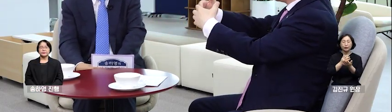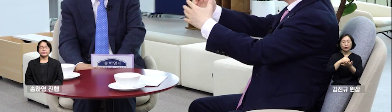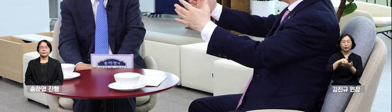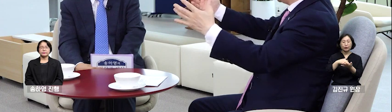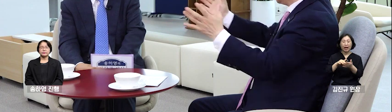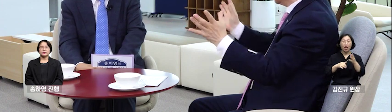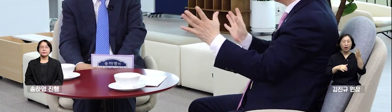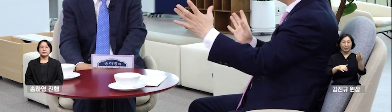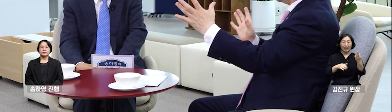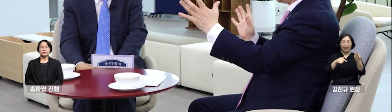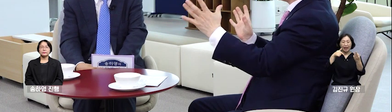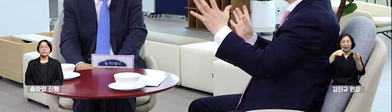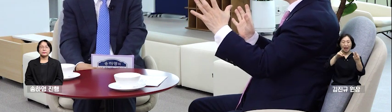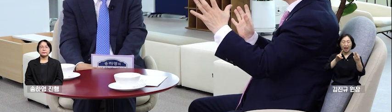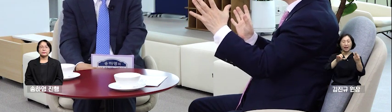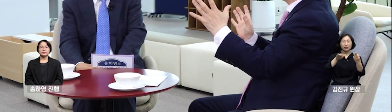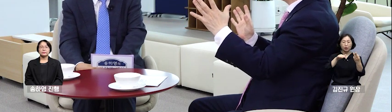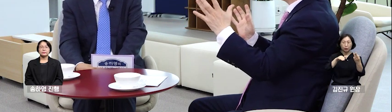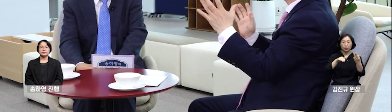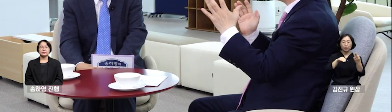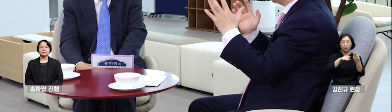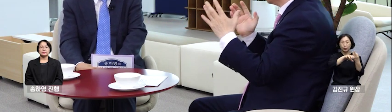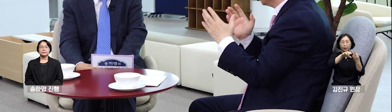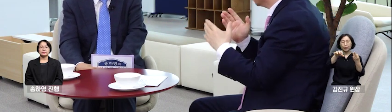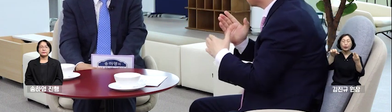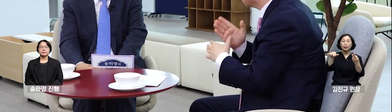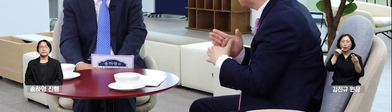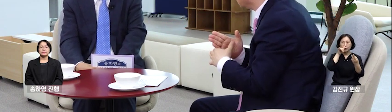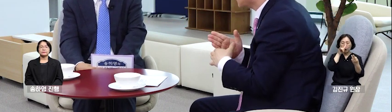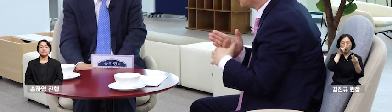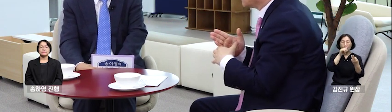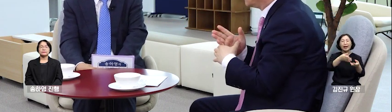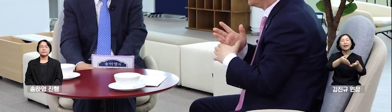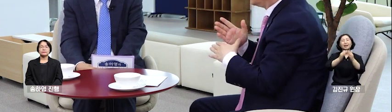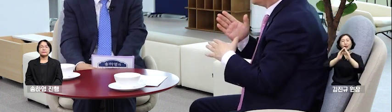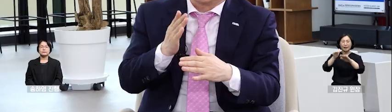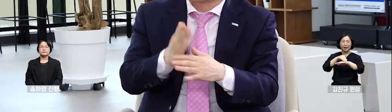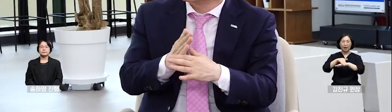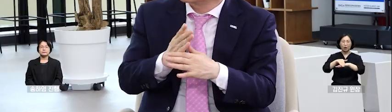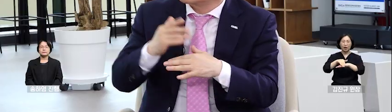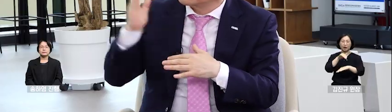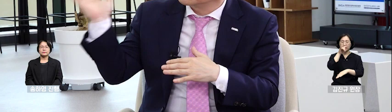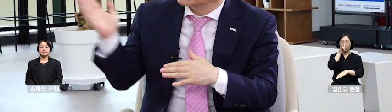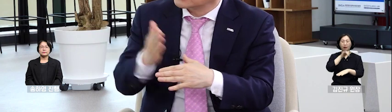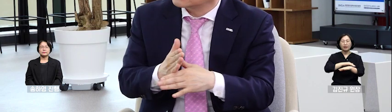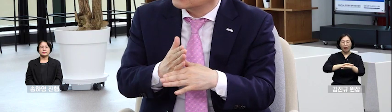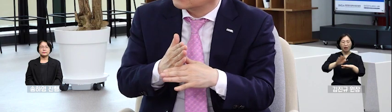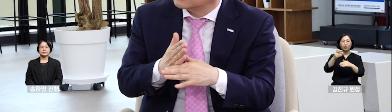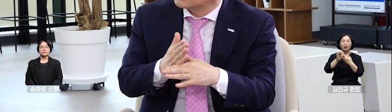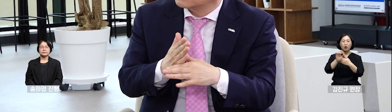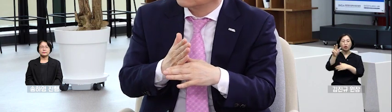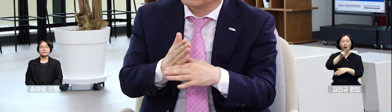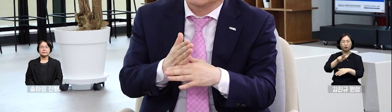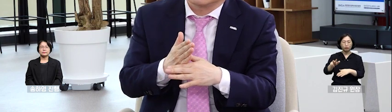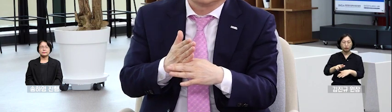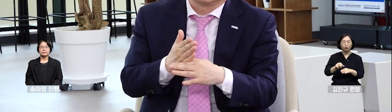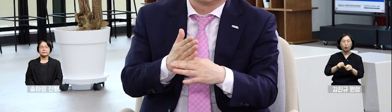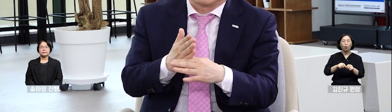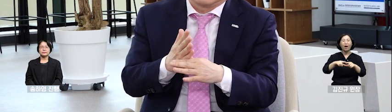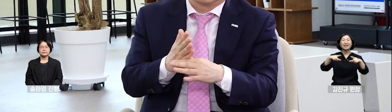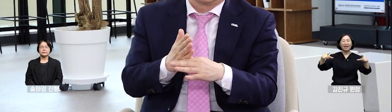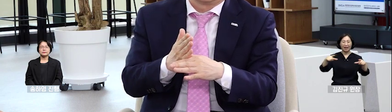13개 정도 일이고 포인트가 있다고 하는데 거기서 다 설치할 예정이고 이렇게 잘 된 아마 정부도 확산되지 않을까 생각하고